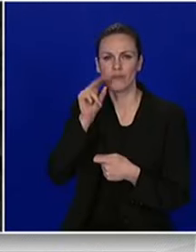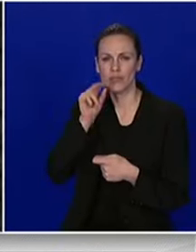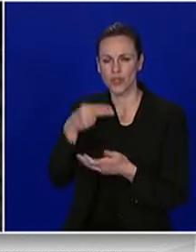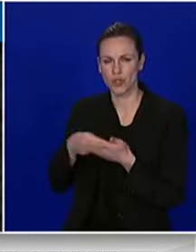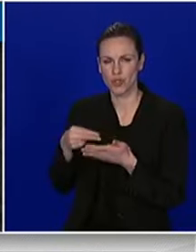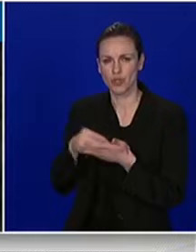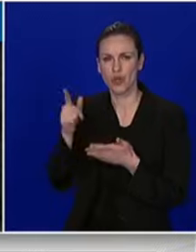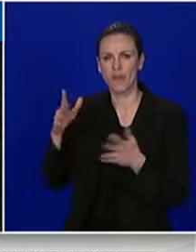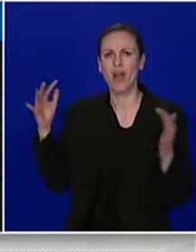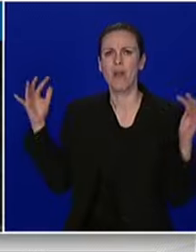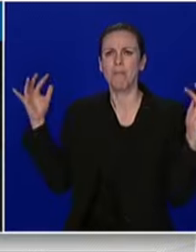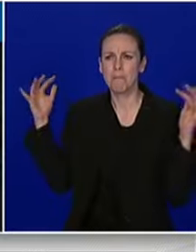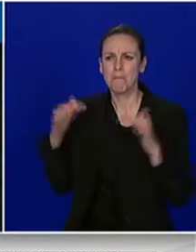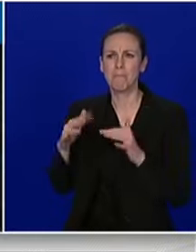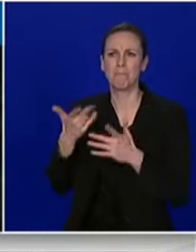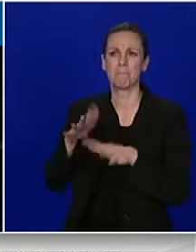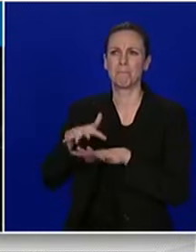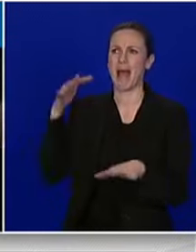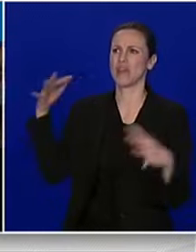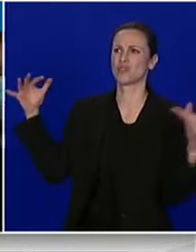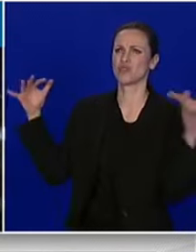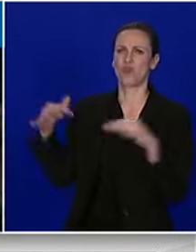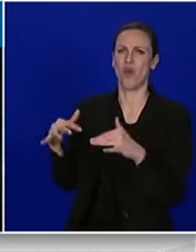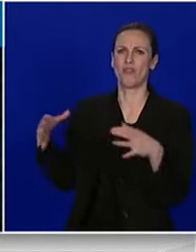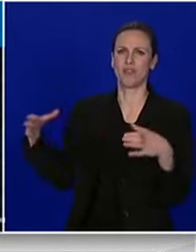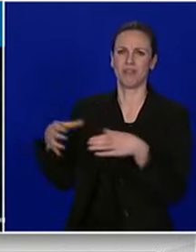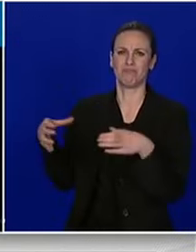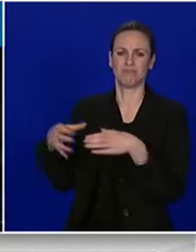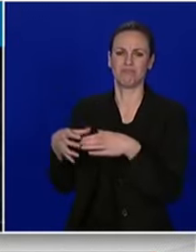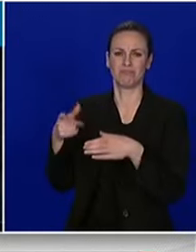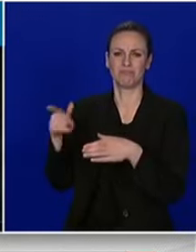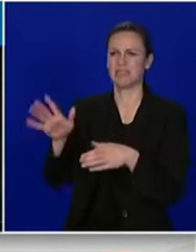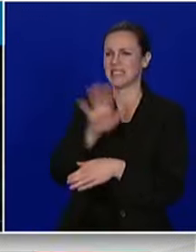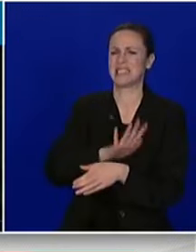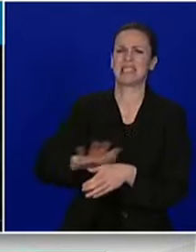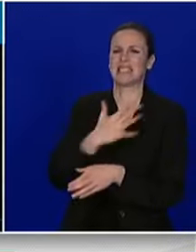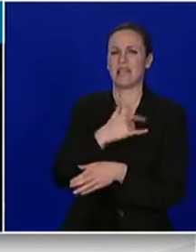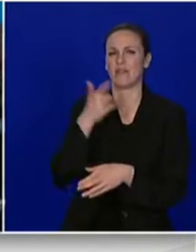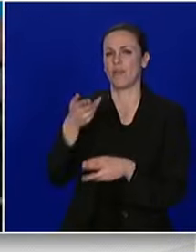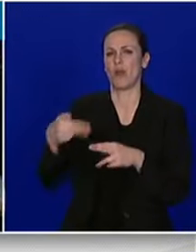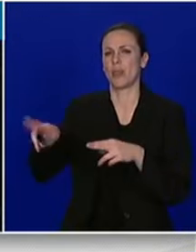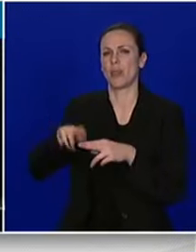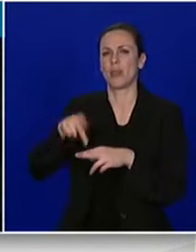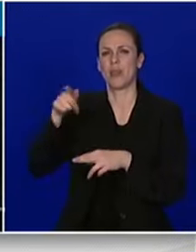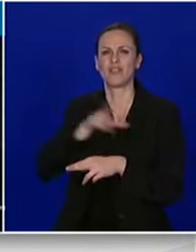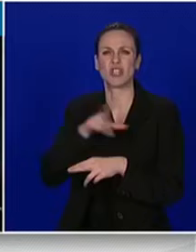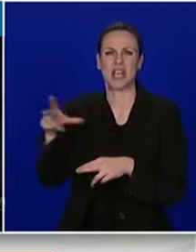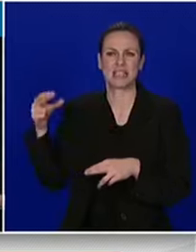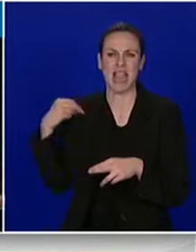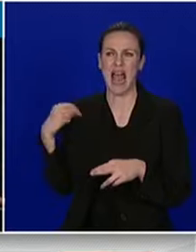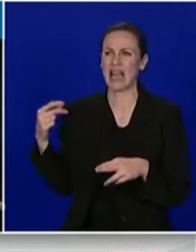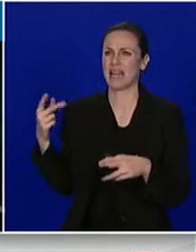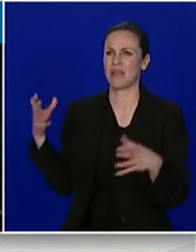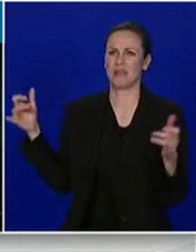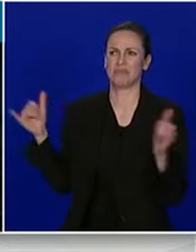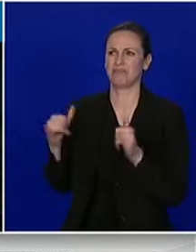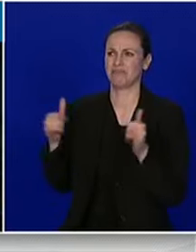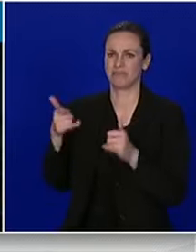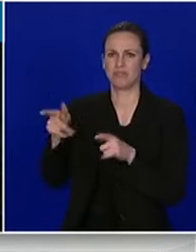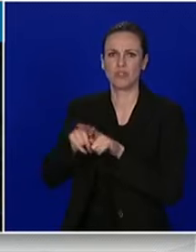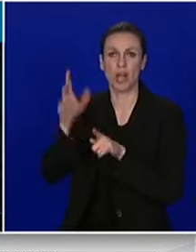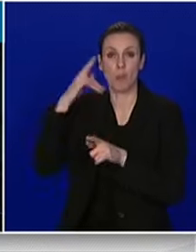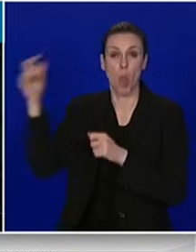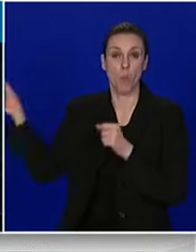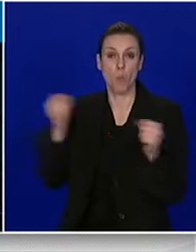evo svaki vikend imamo ta okupljanja po cijeloj Hrvatskoj, evo najviše u Zagrebu. Ovog vikenda smo imali čak i